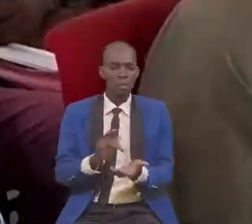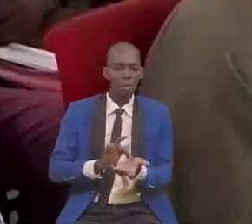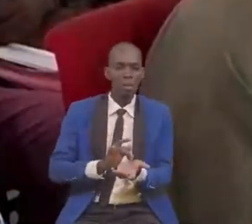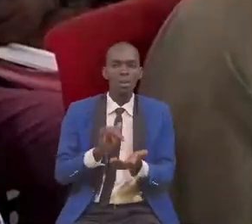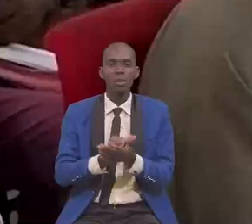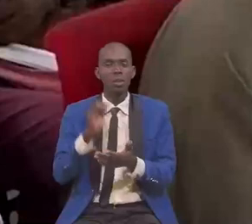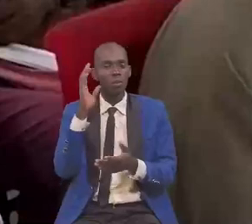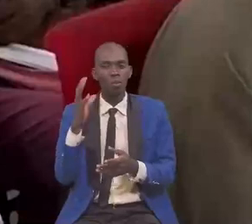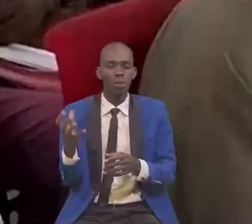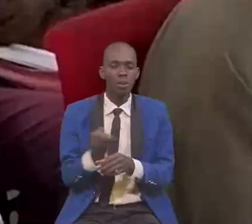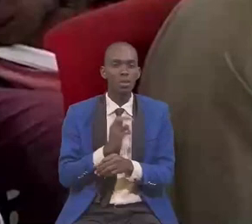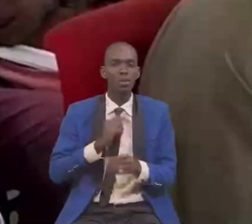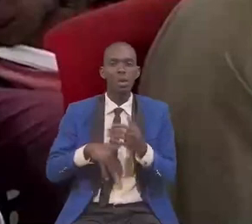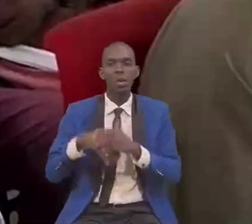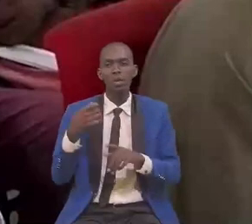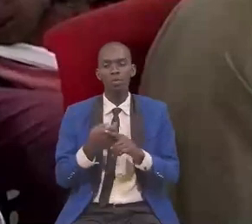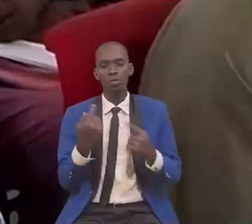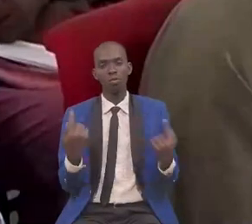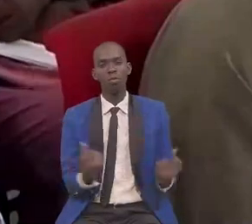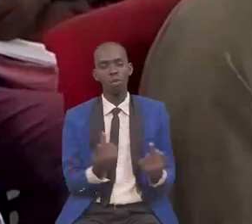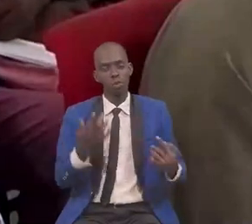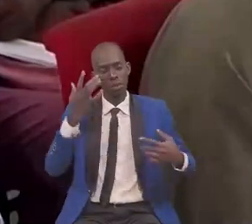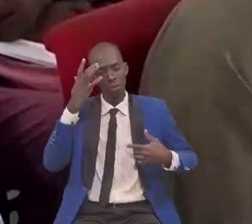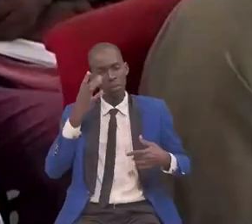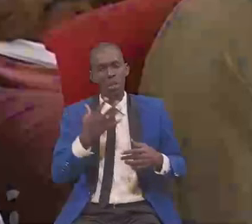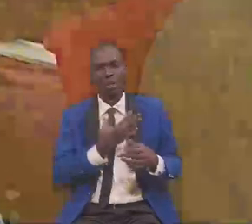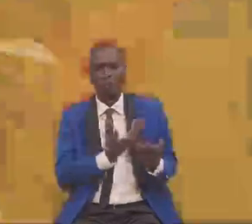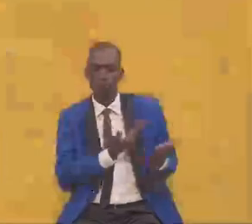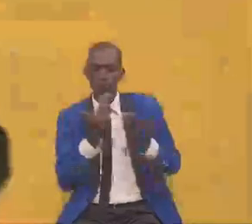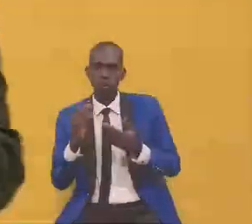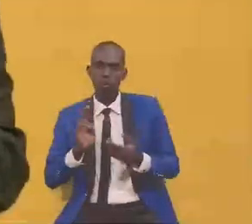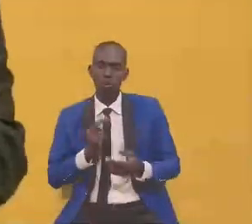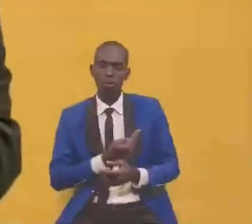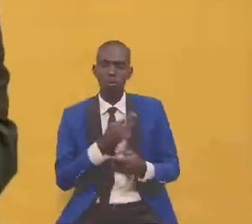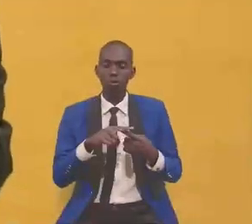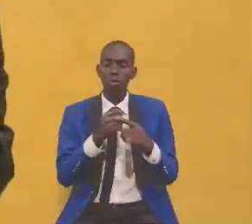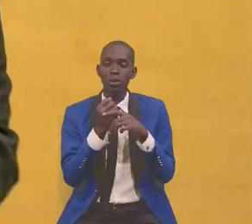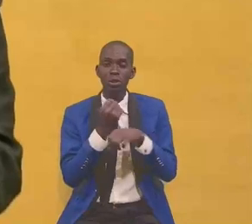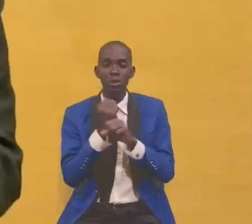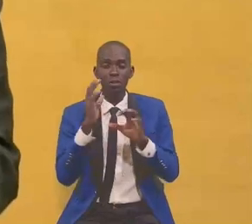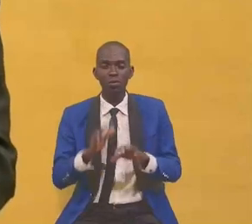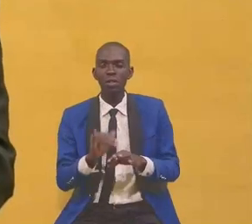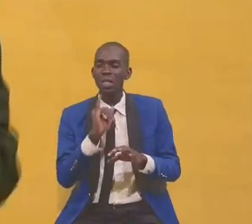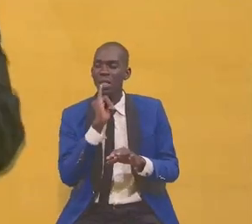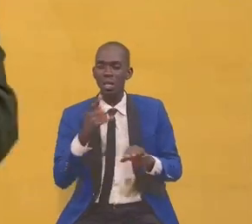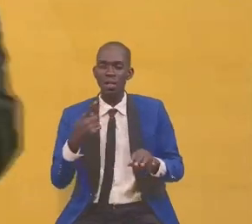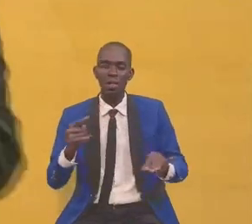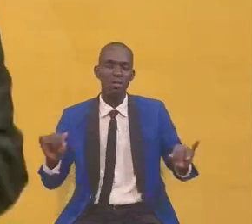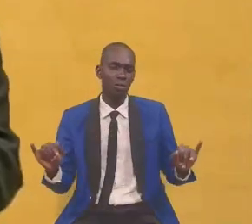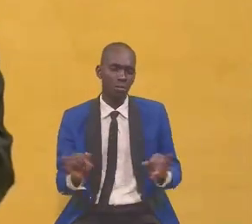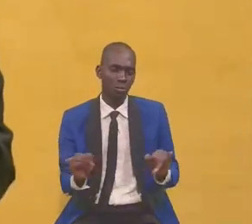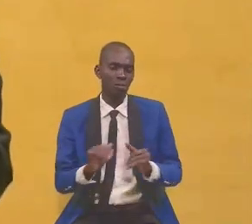amener au Sauveur n'a pas changé. Il dit, prêchez la bonne nouvelle, la